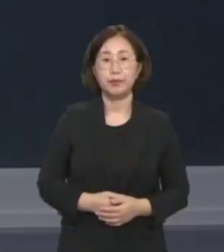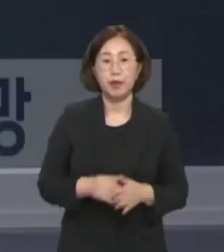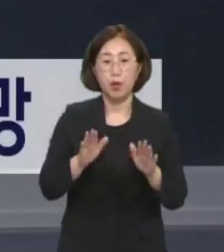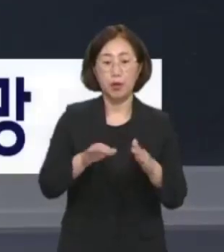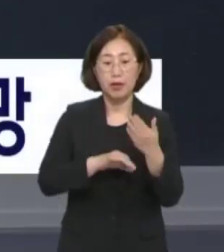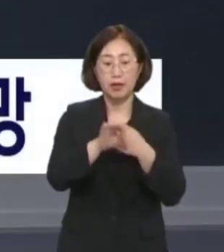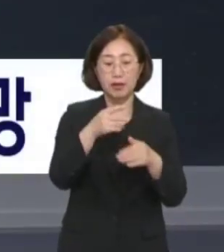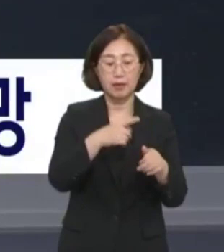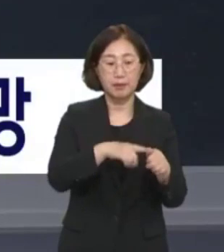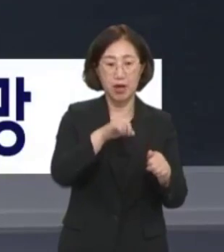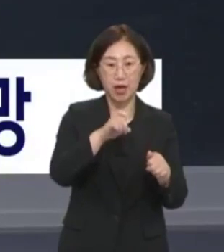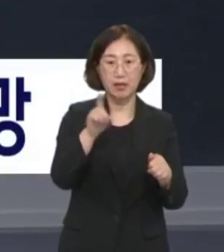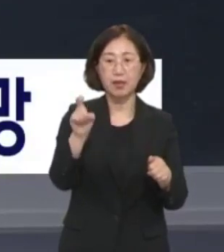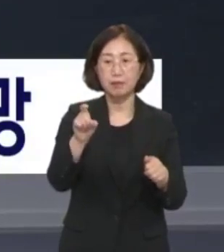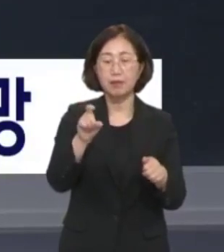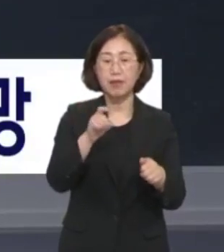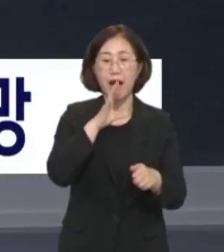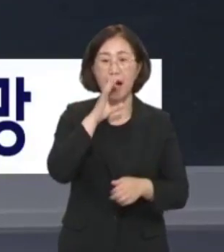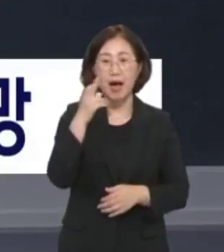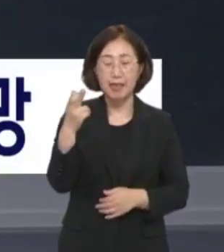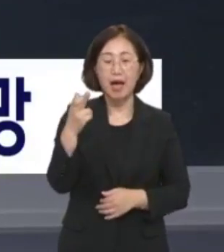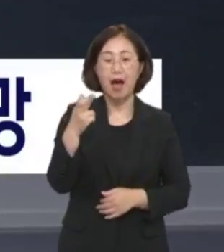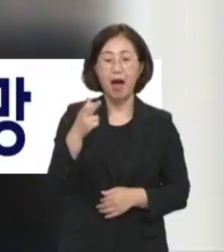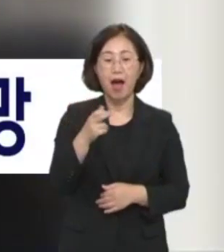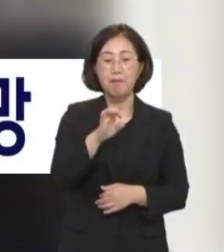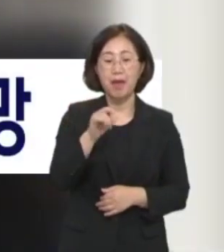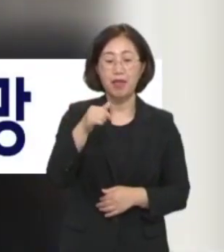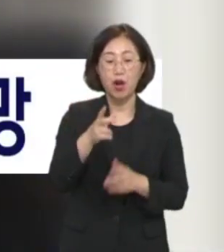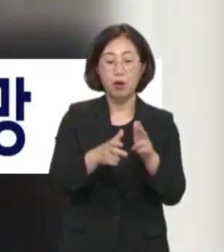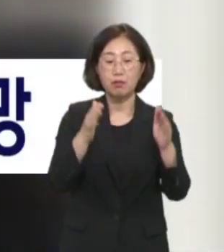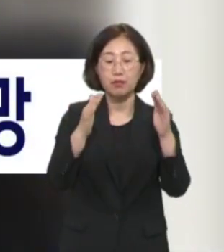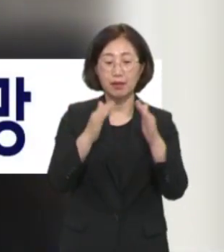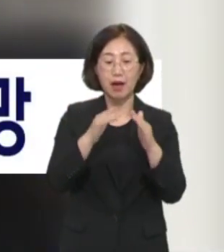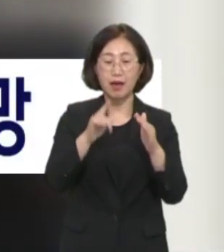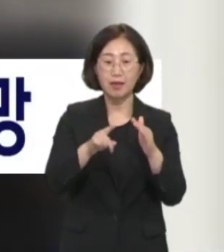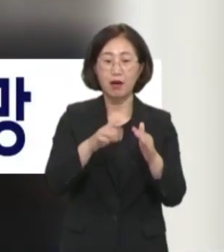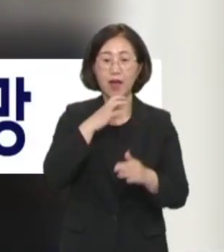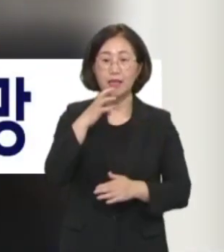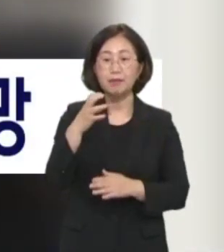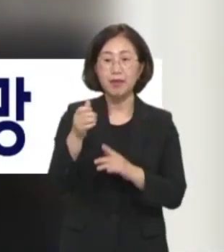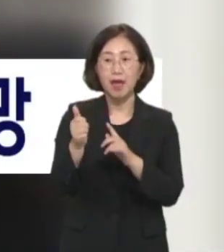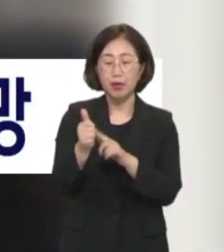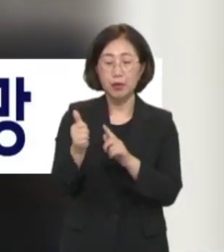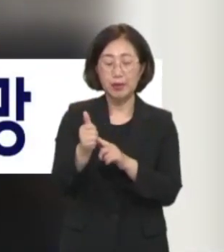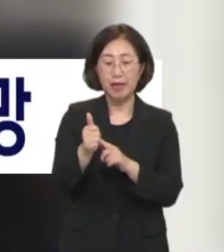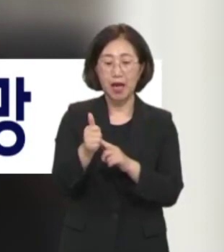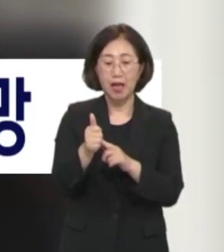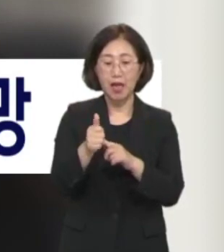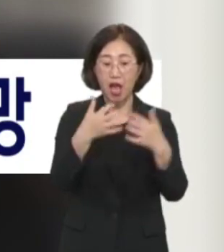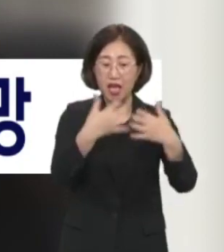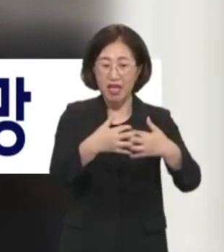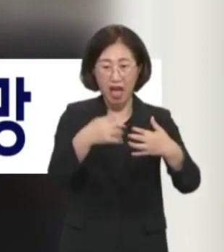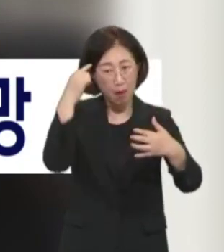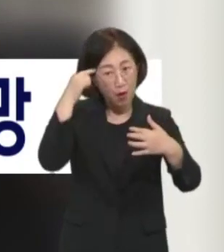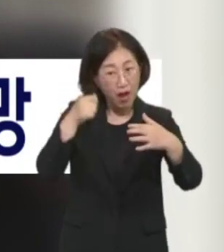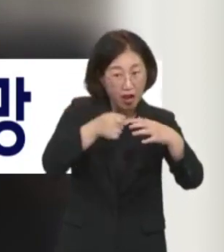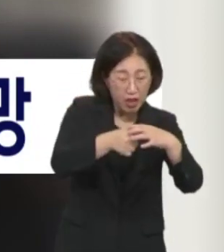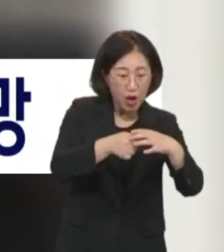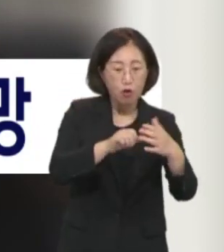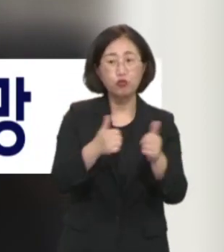오늘 오전 11시 10분쯤 아산시 인주면의 한 패널 생산 공장에서 40대 남성 근로자 한 명이 코일 기계에 머리가